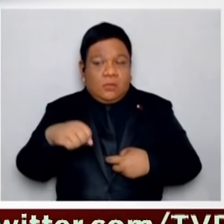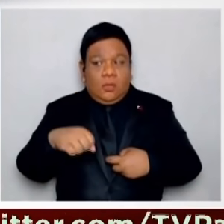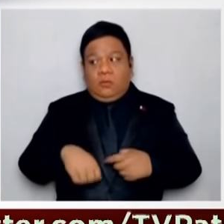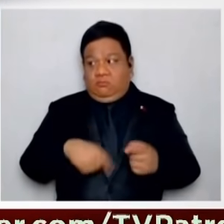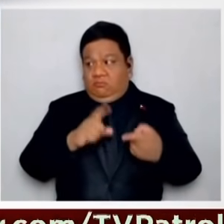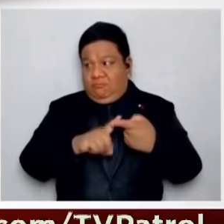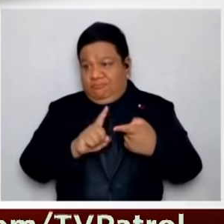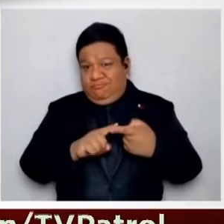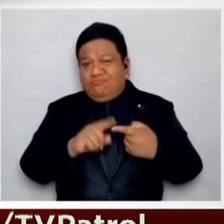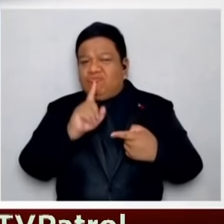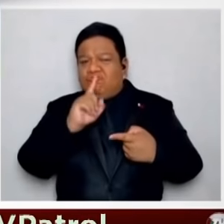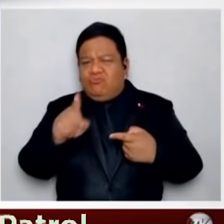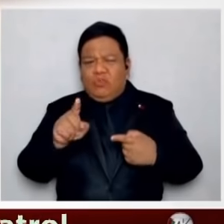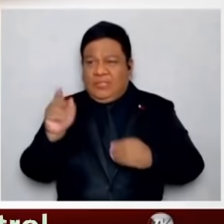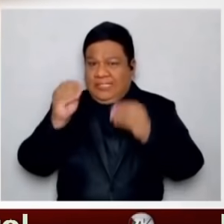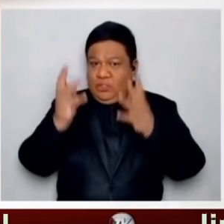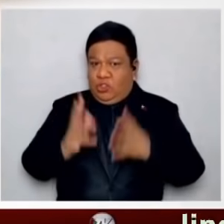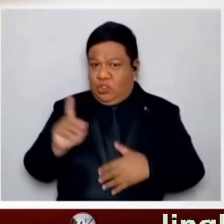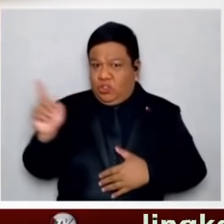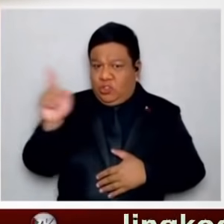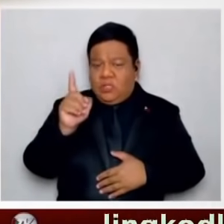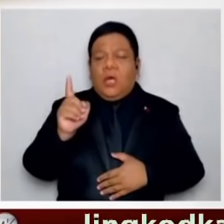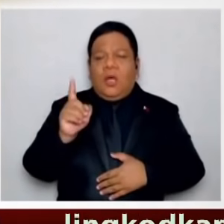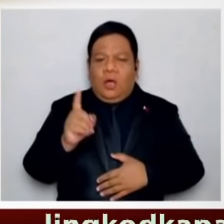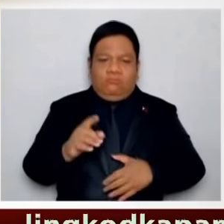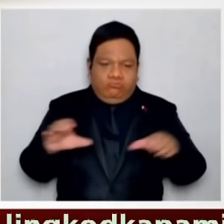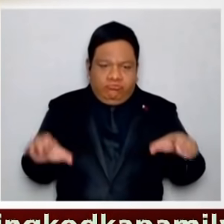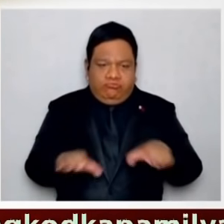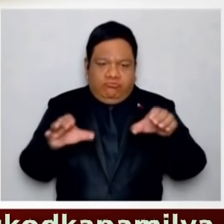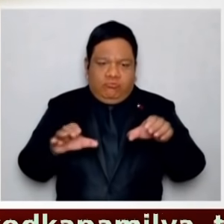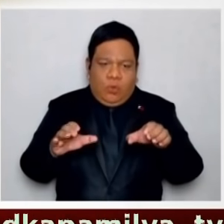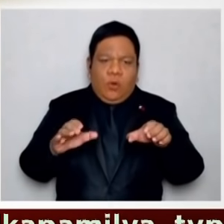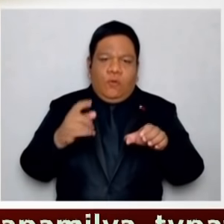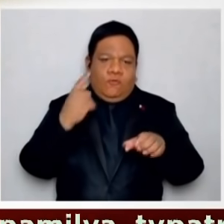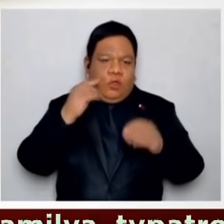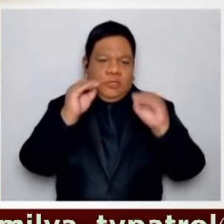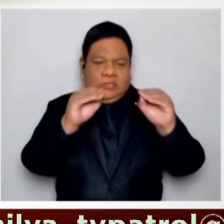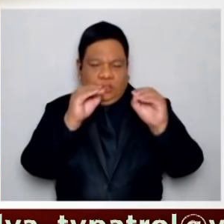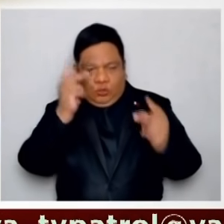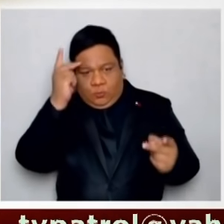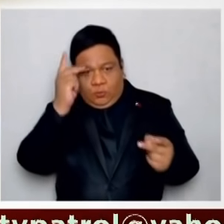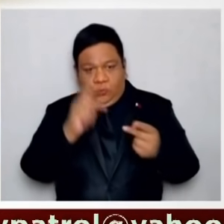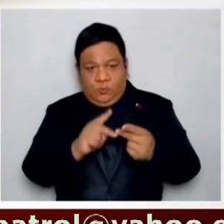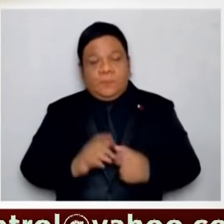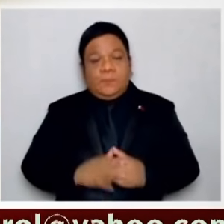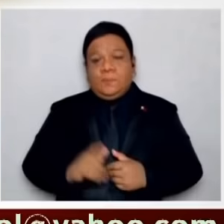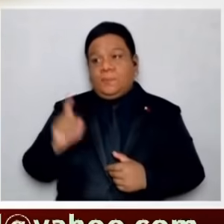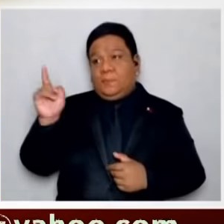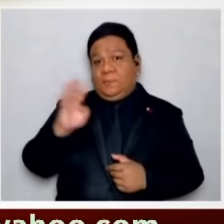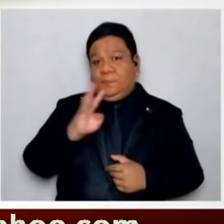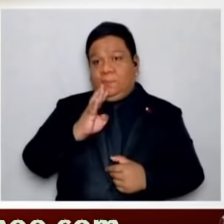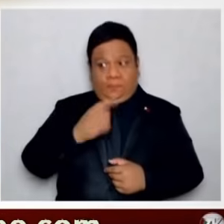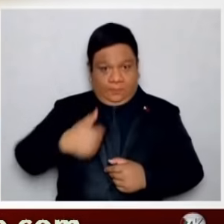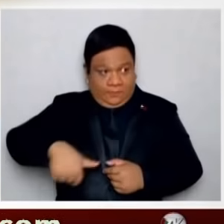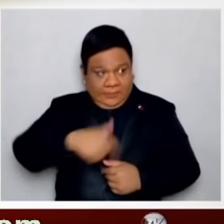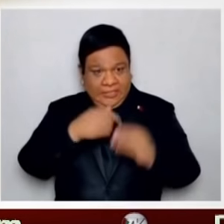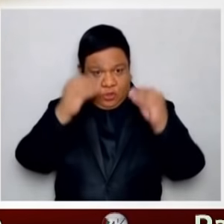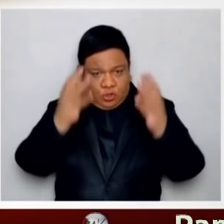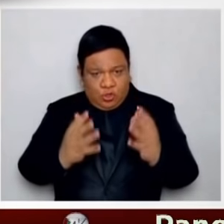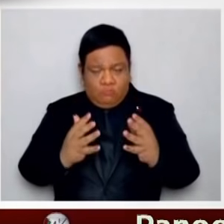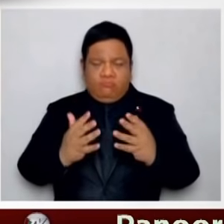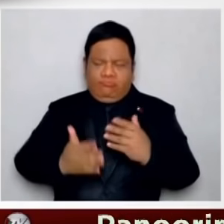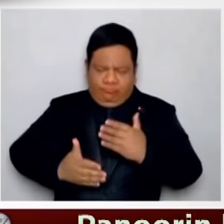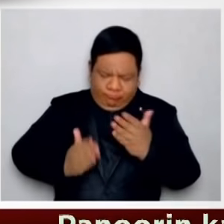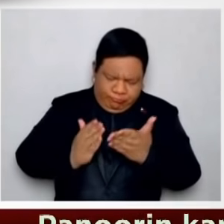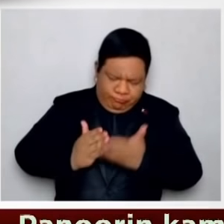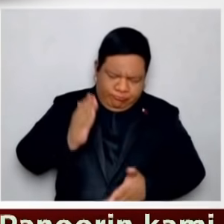gagawin pa rin ang lahat makapagturo lamang. Bilang isang guro, lahat ay kaya naming gawin para sa aming mga